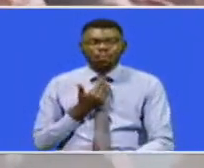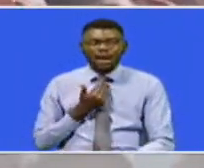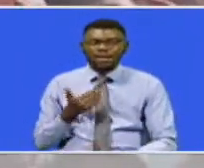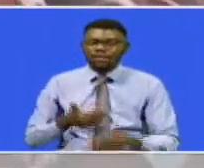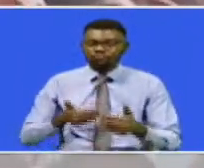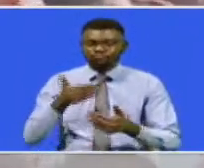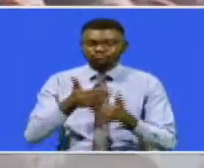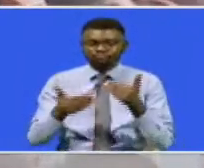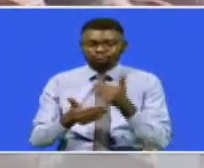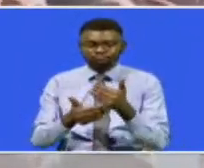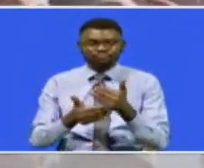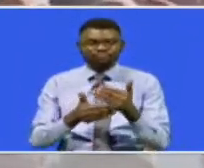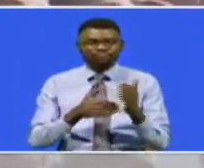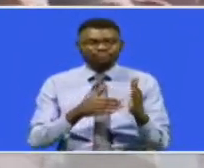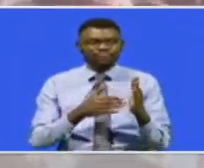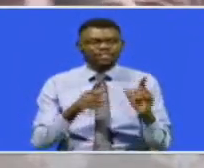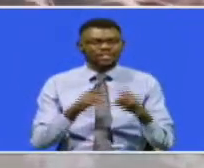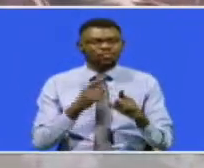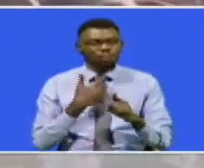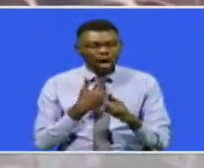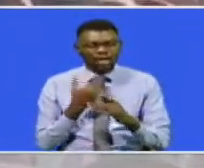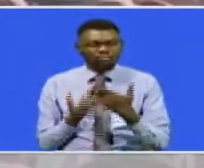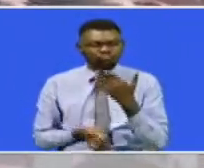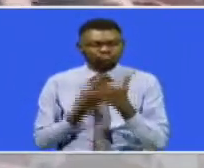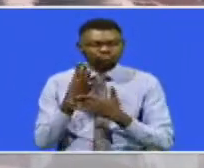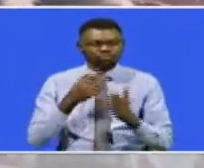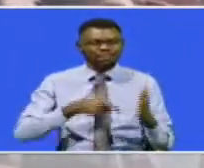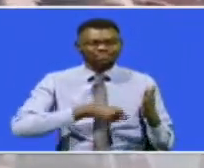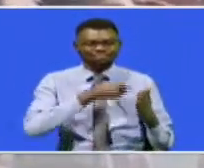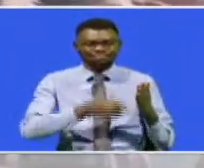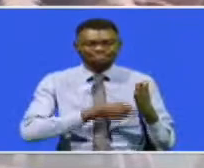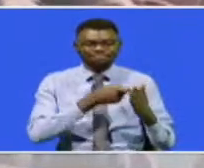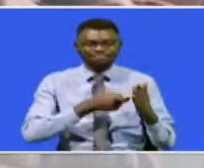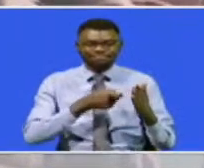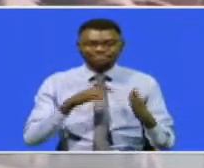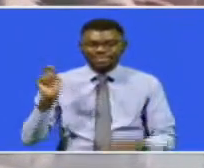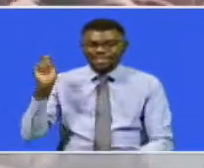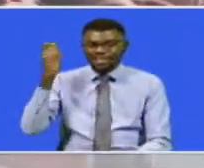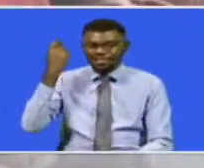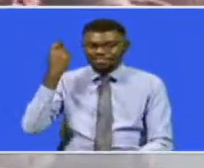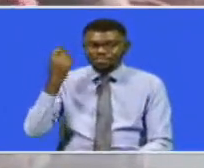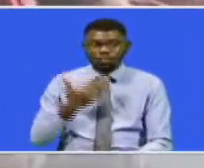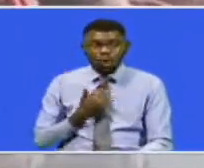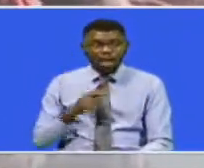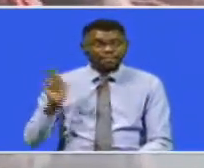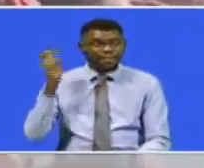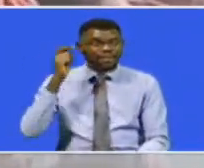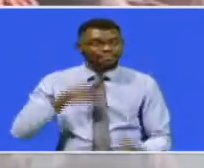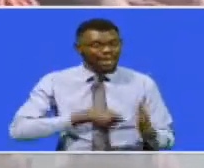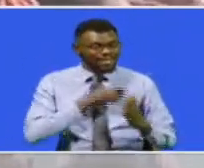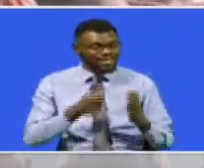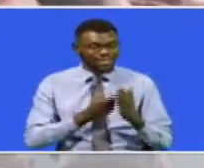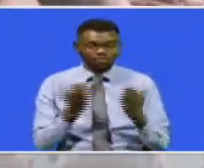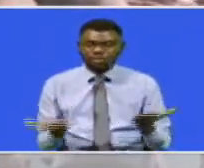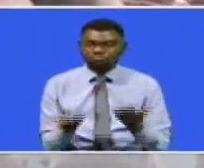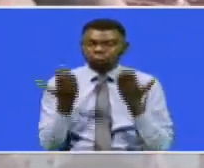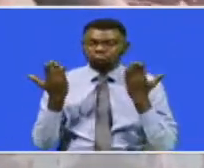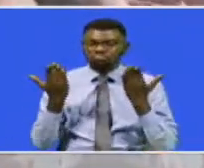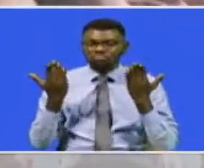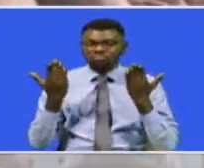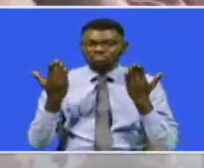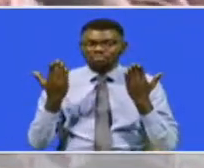kujenga viwanda katika taifa letu hii. Kenya iwe industrialized. Ili badala